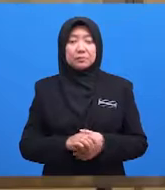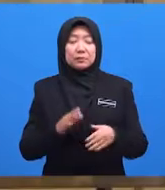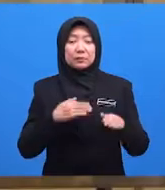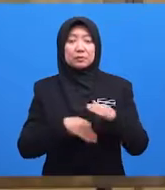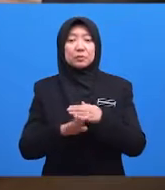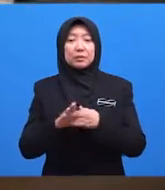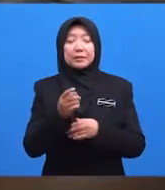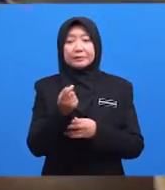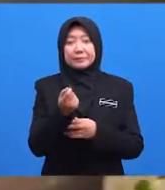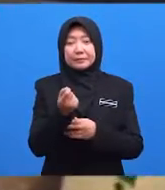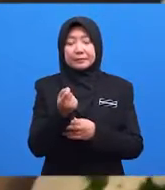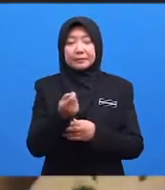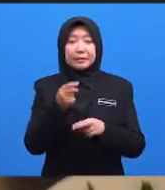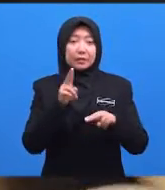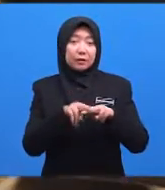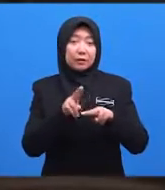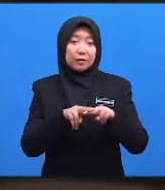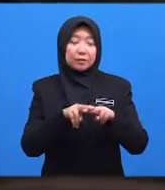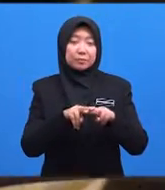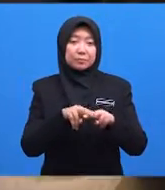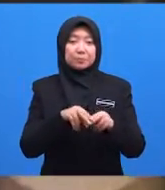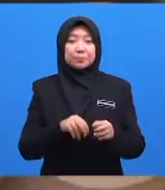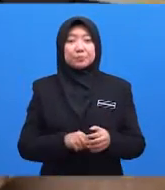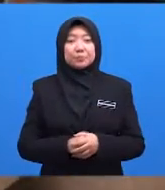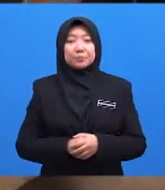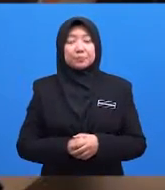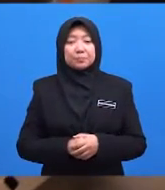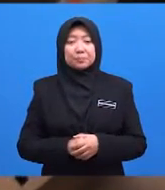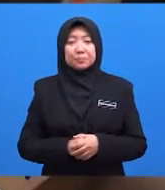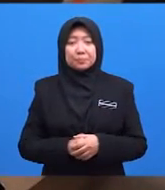Masukkan sedikit garam sebagai bahan perisa.